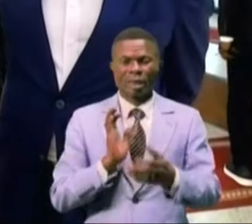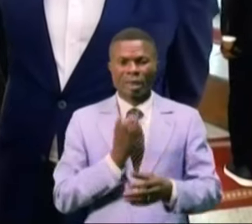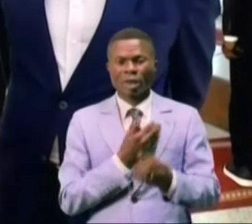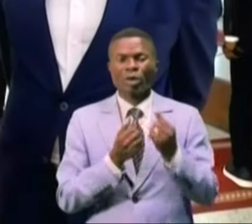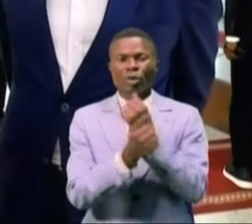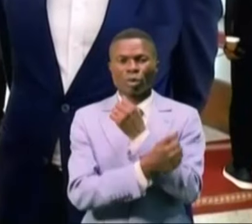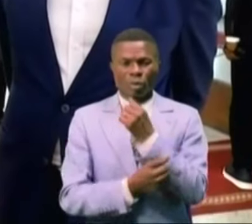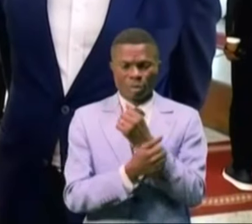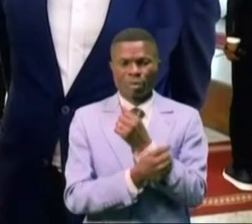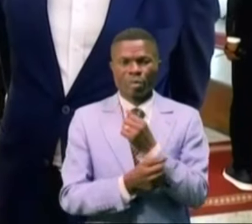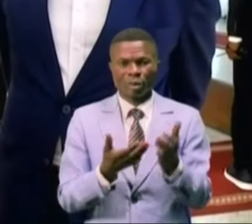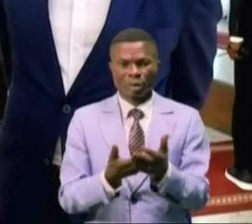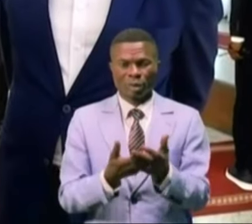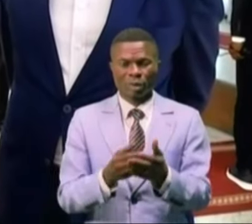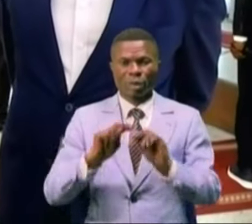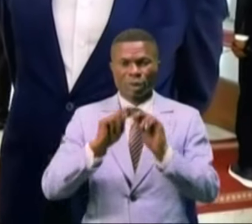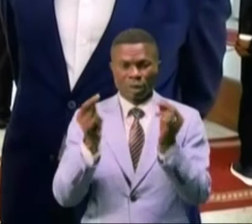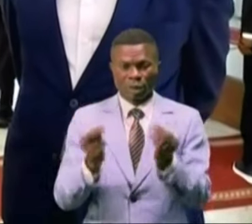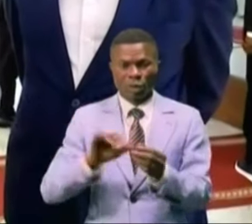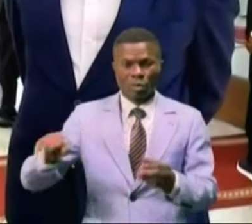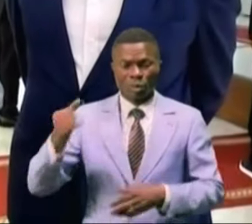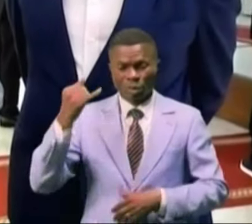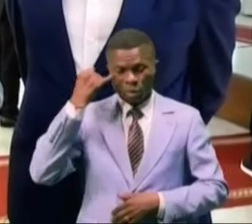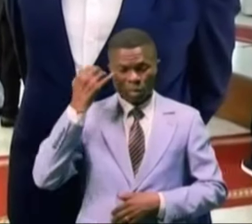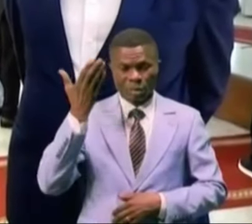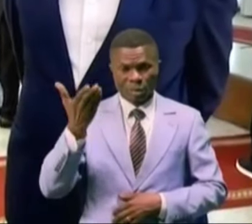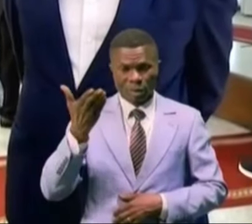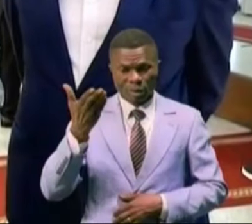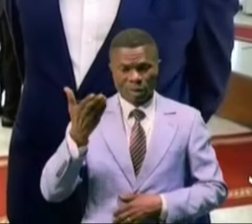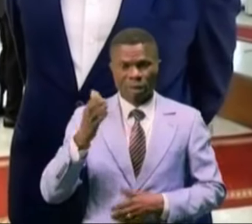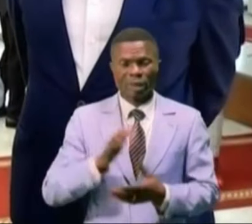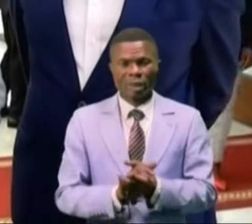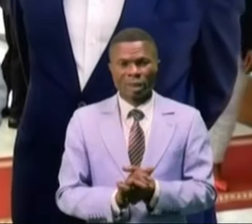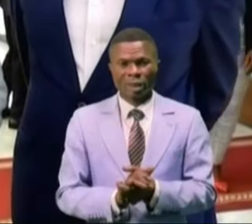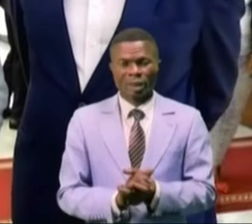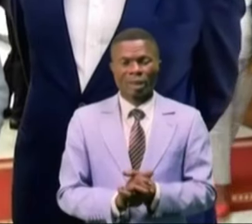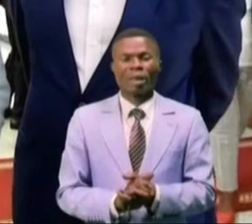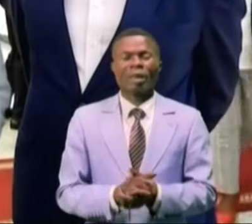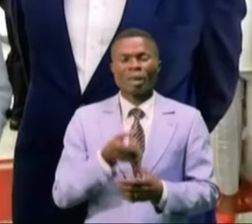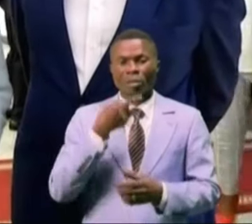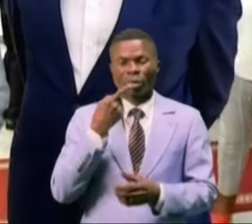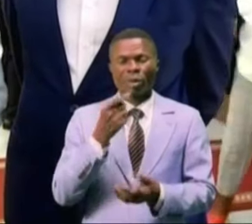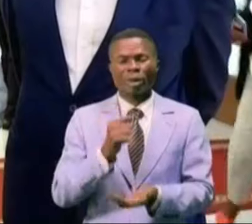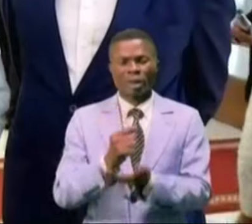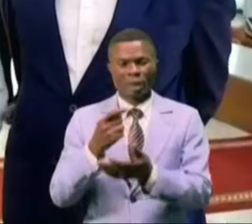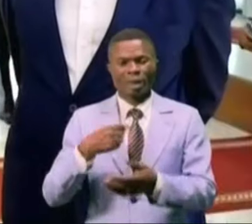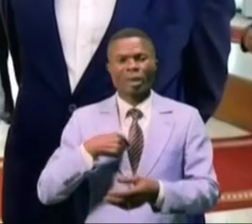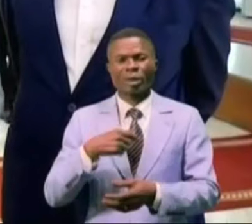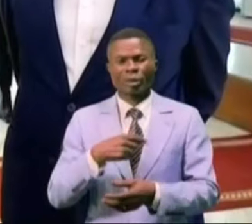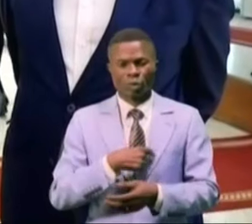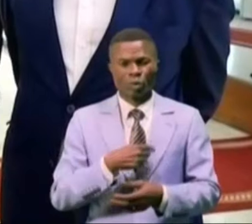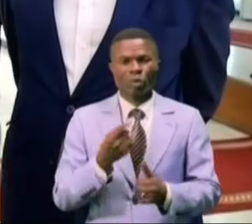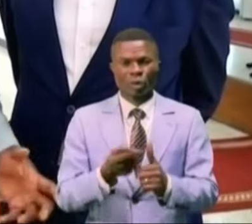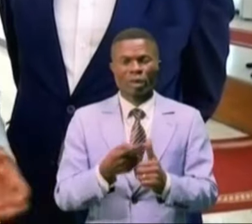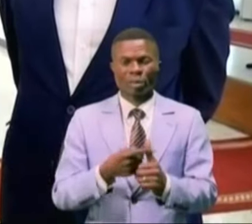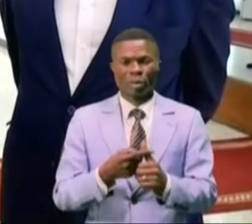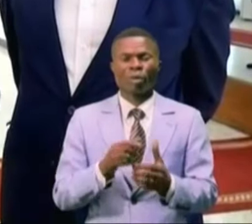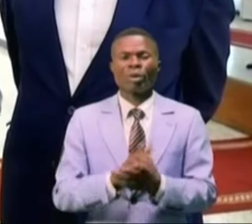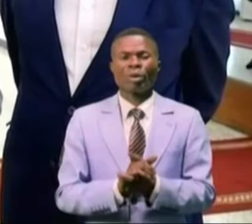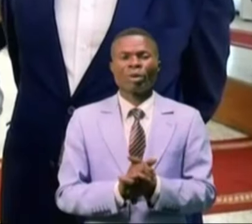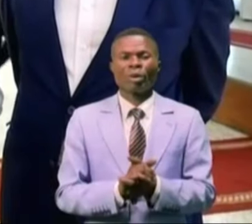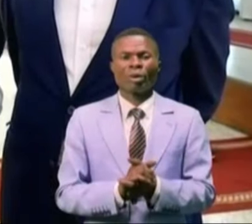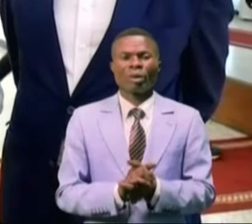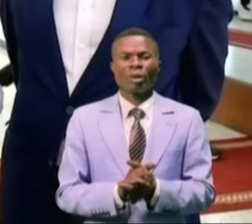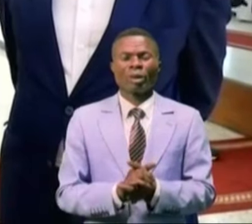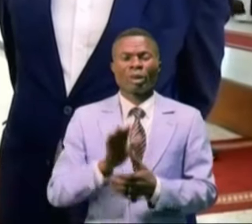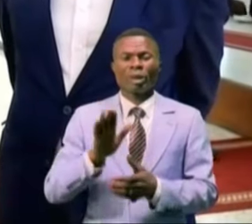mettre le groupe sur pied c'est c'est la première réusite c'est de l'avoir et nous nous avons l'avir certainement et d'ailleurs c'est